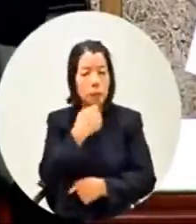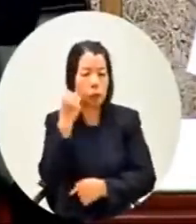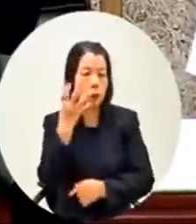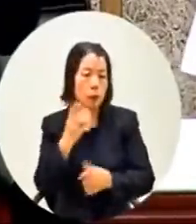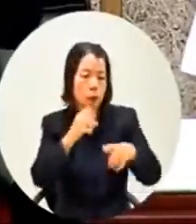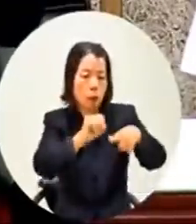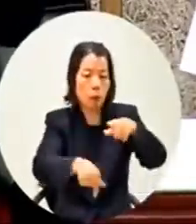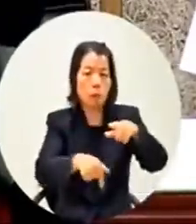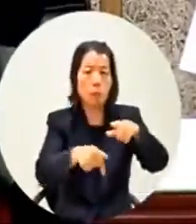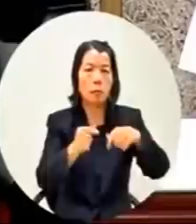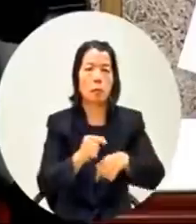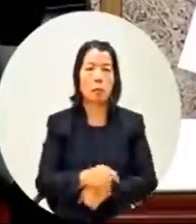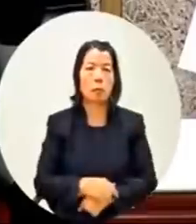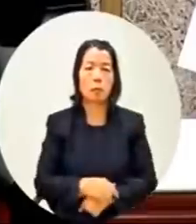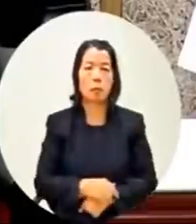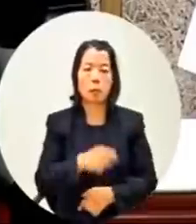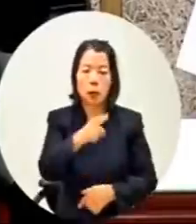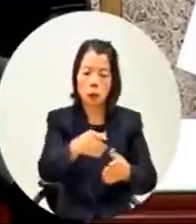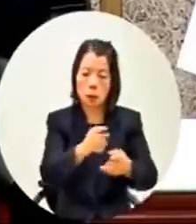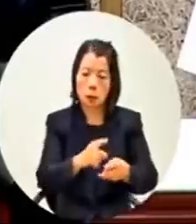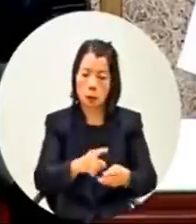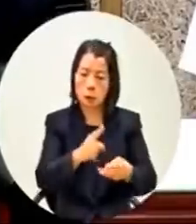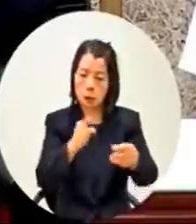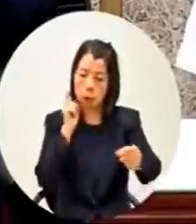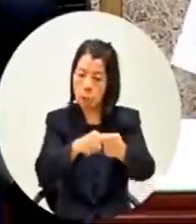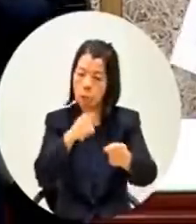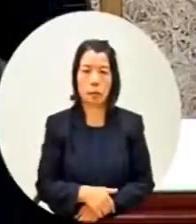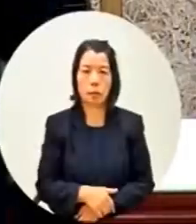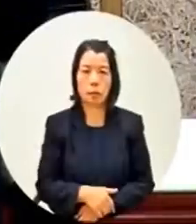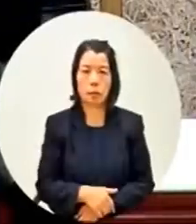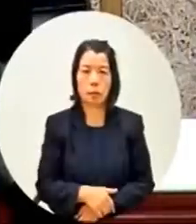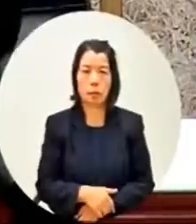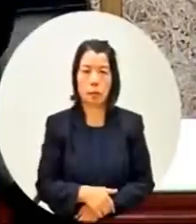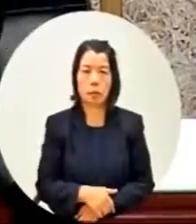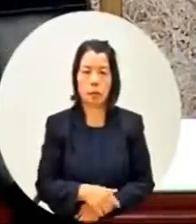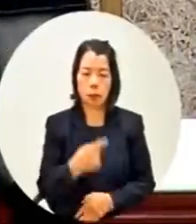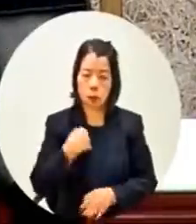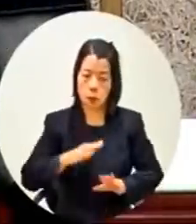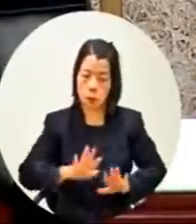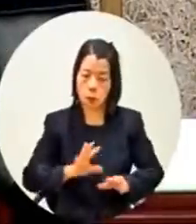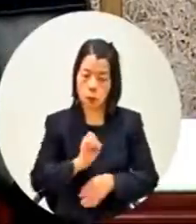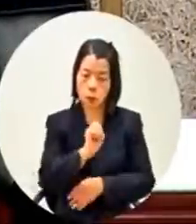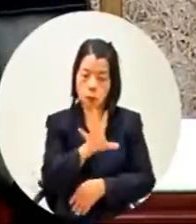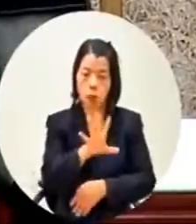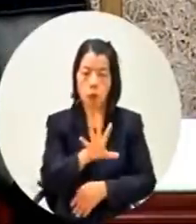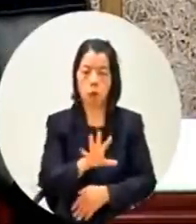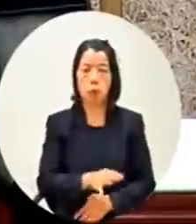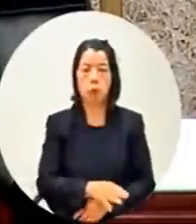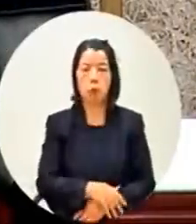司他的主张是什么？请局长你答复一下。 跟黄远报告，